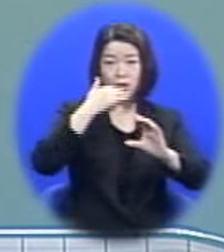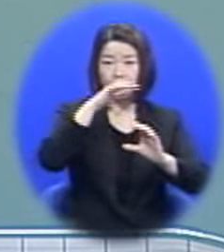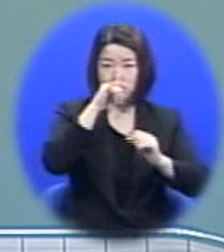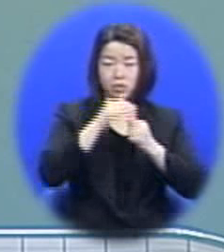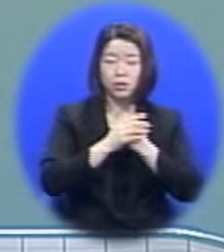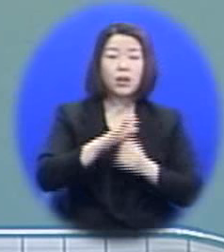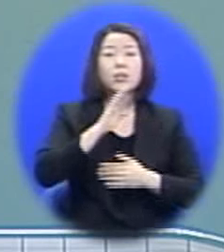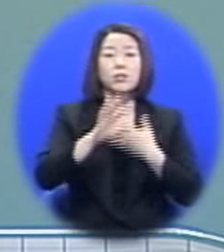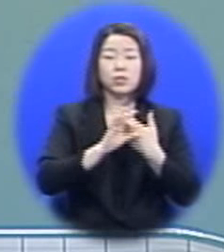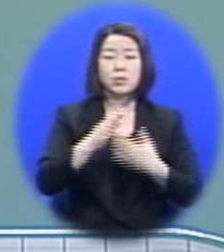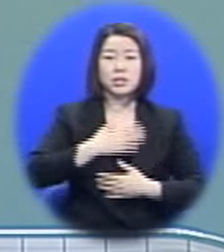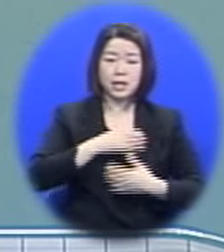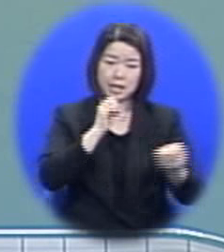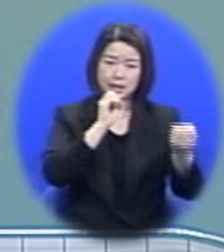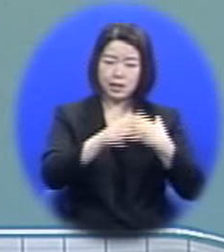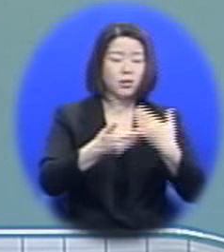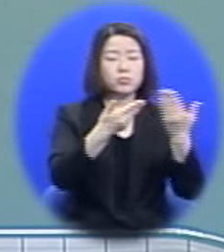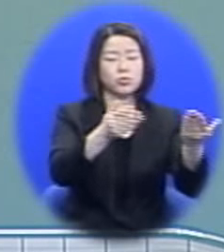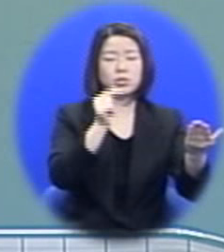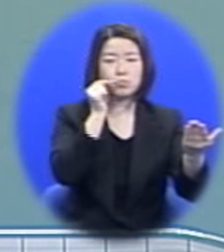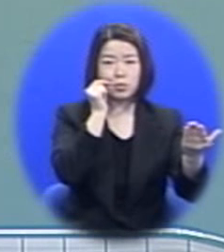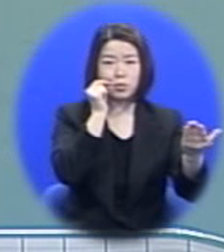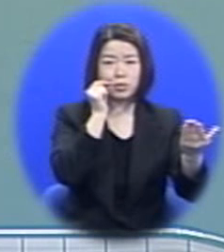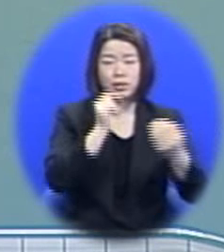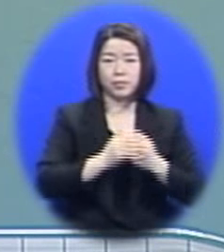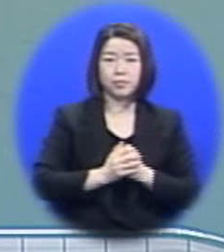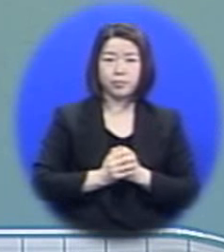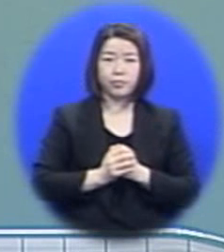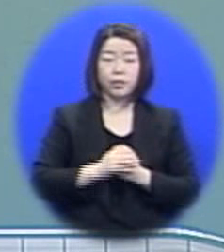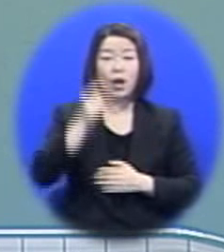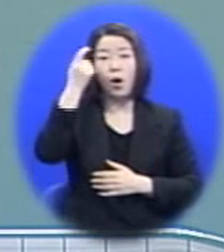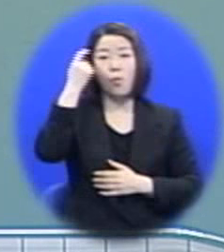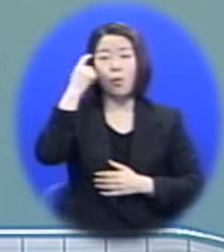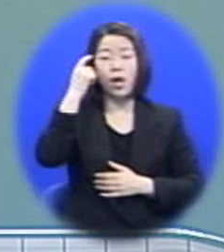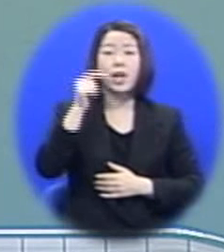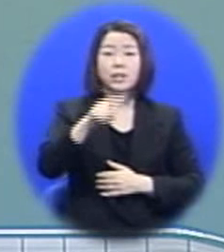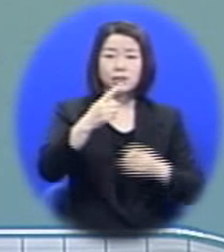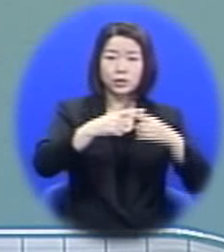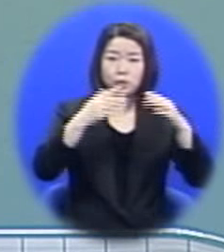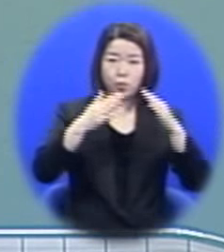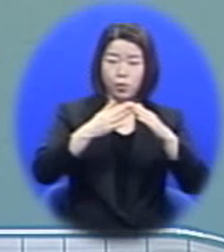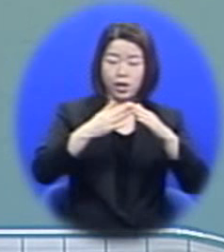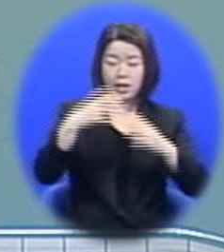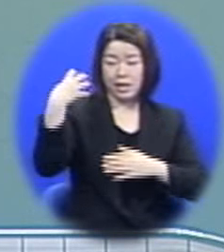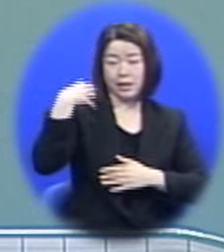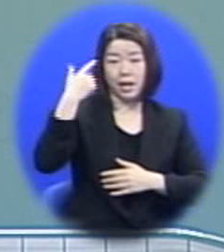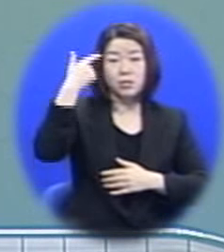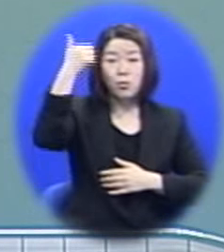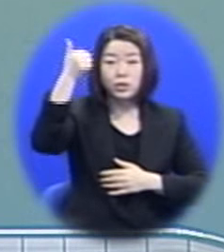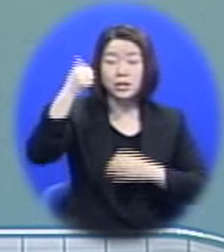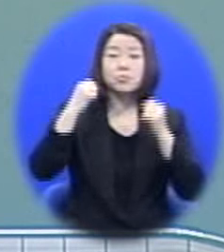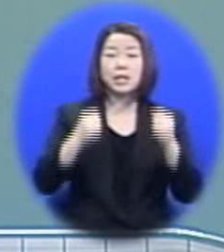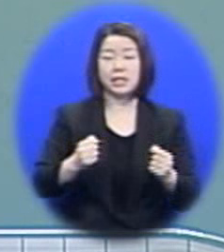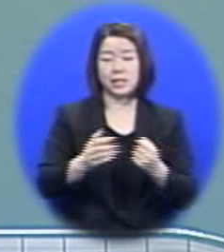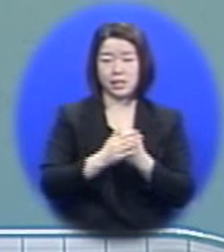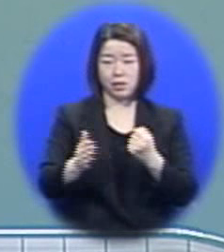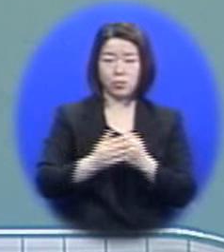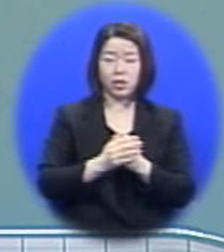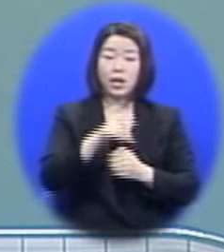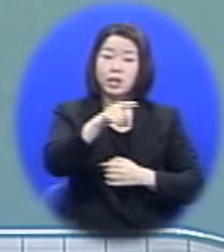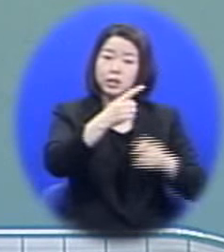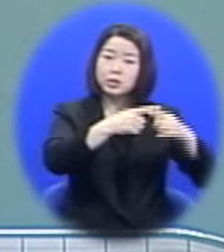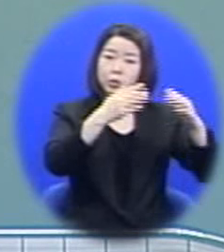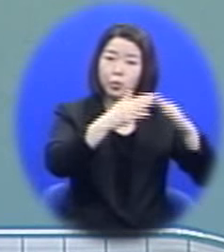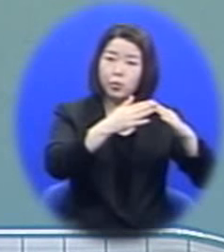그러면 제가 답장을 못 해 줍니다. 왜? 그 교회 단임 목사님이 계시니까. 그 교회 담임